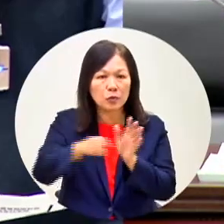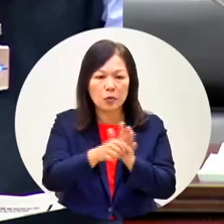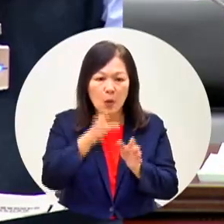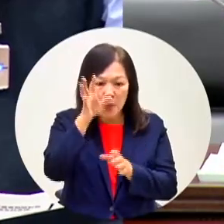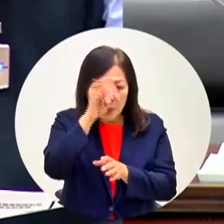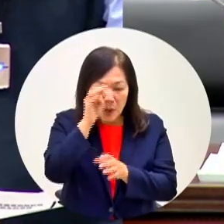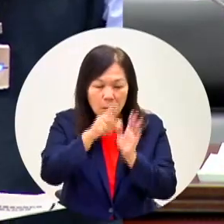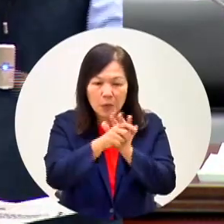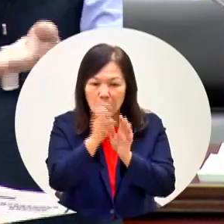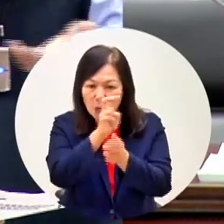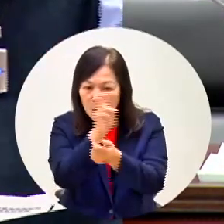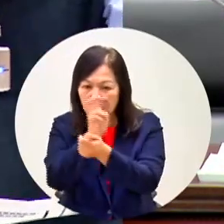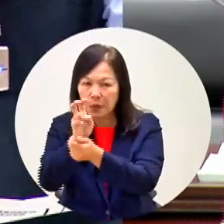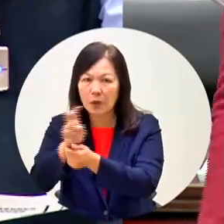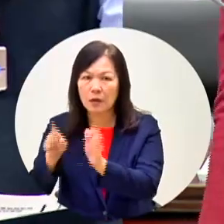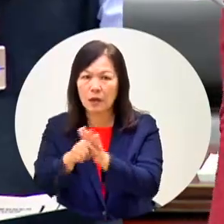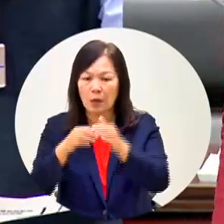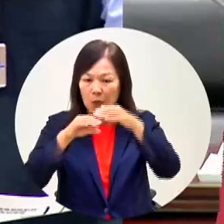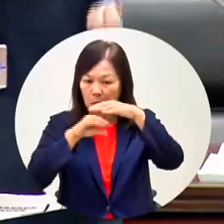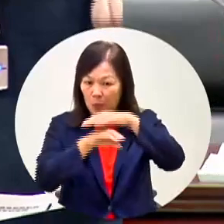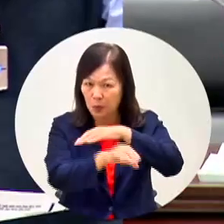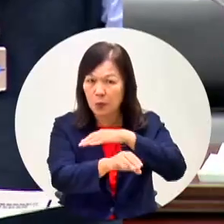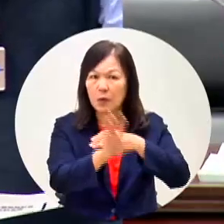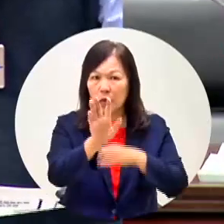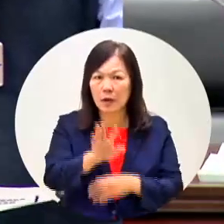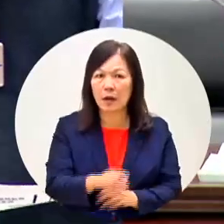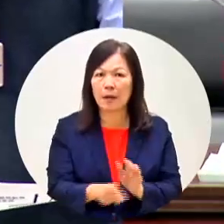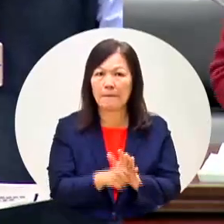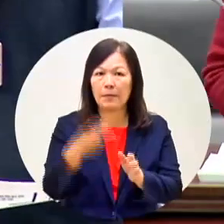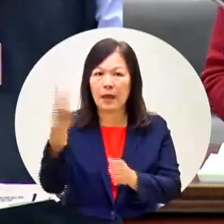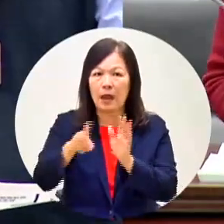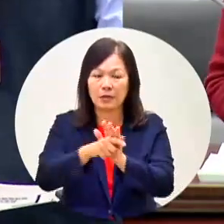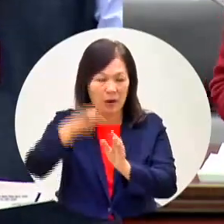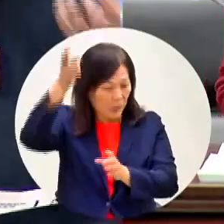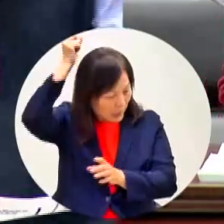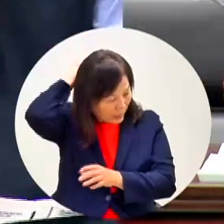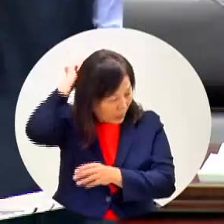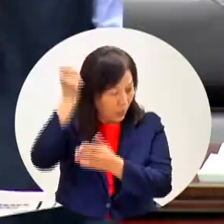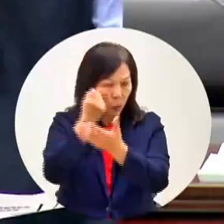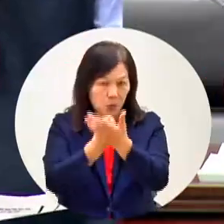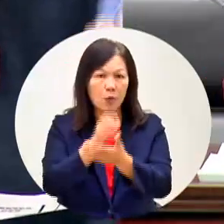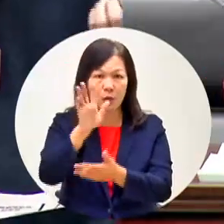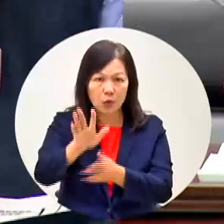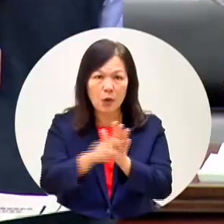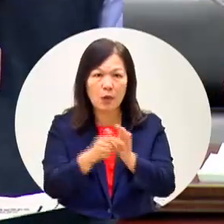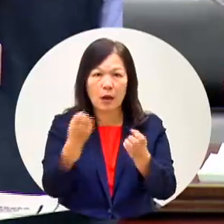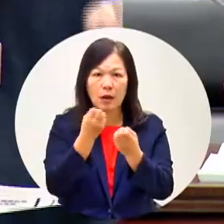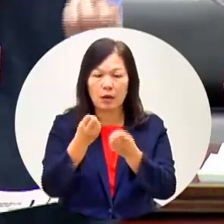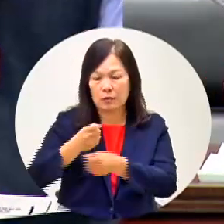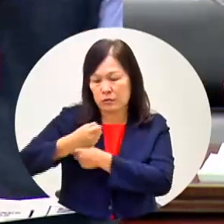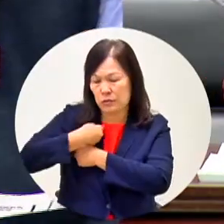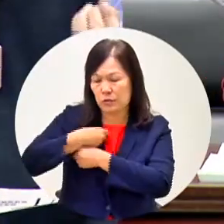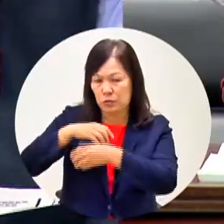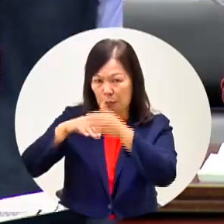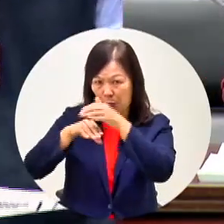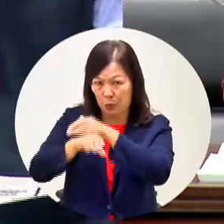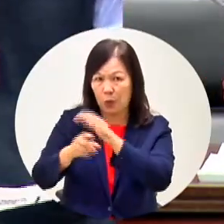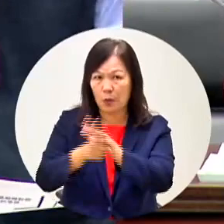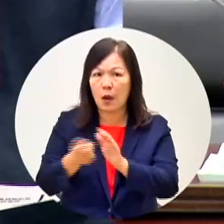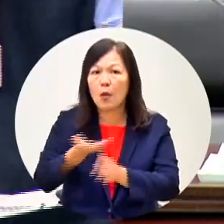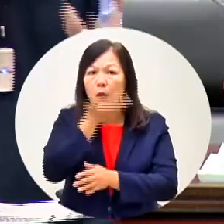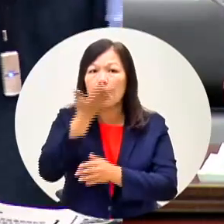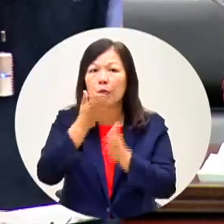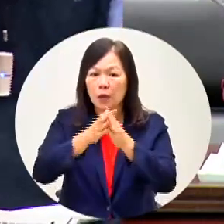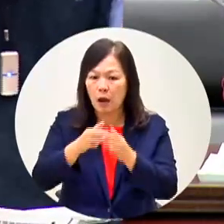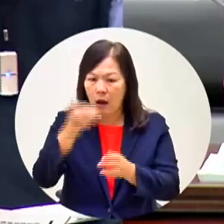道，还有满清政府留来的，我们将来希望发展军事观光，刹那间大家才知道原来高雄有这么